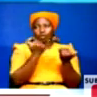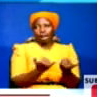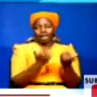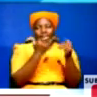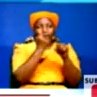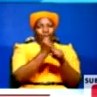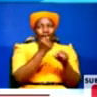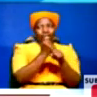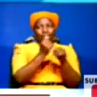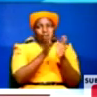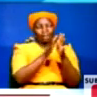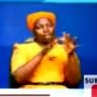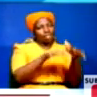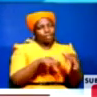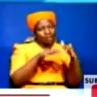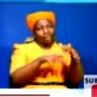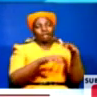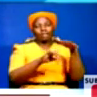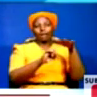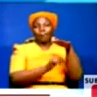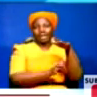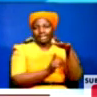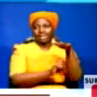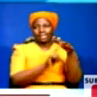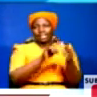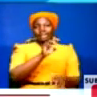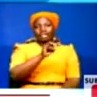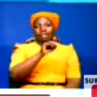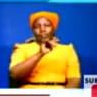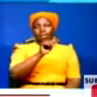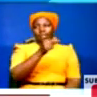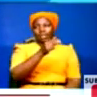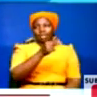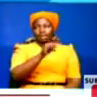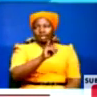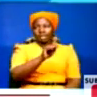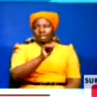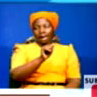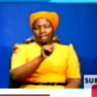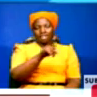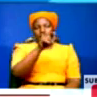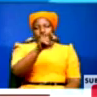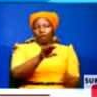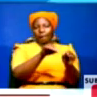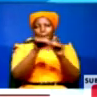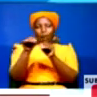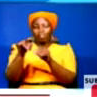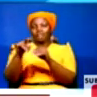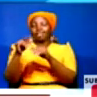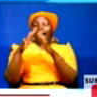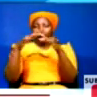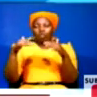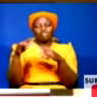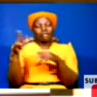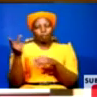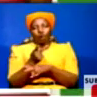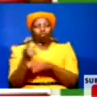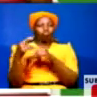Nyumba hiyo imekuwa ikizozaniwa na wawili hao. Kwa hizi na habari nyingine ni katika habari zifuatazo kutoka